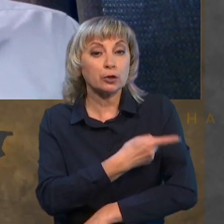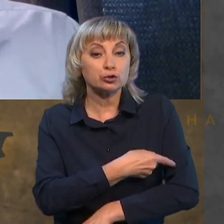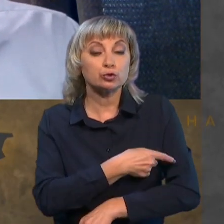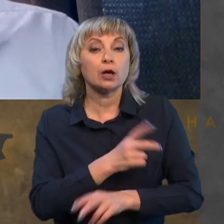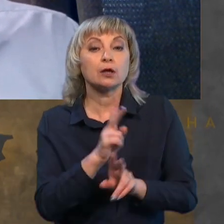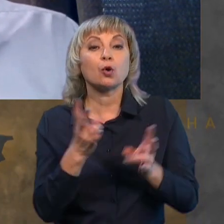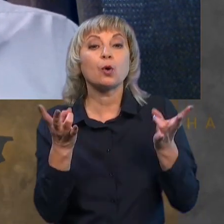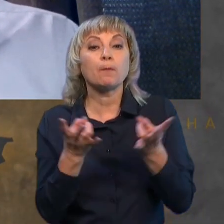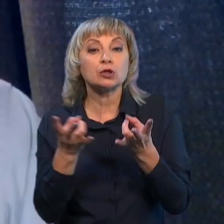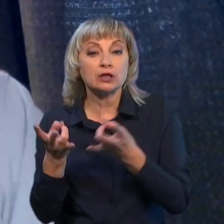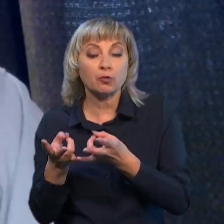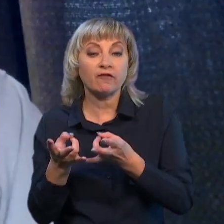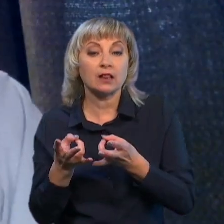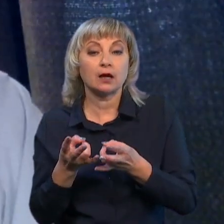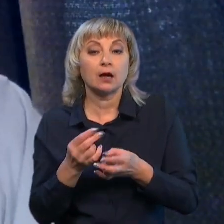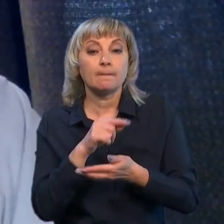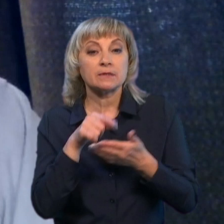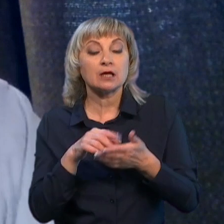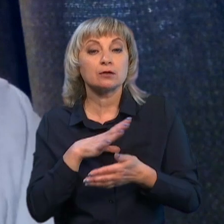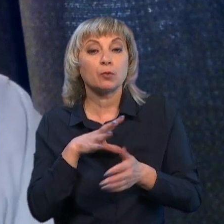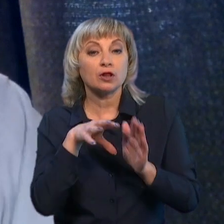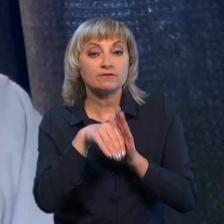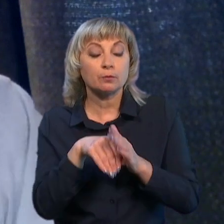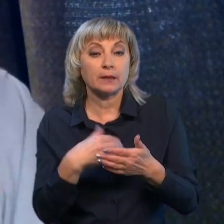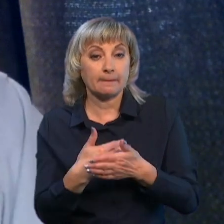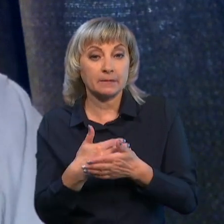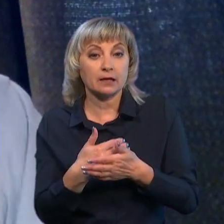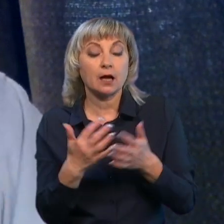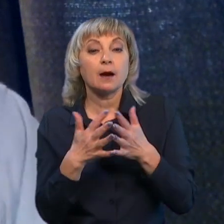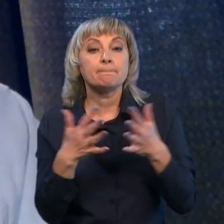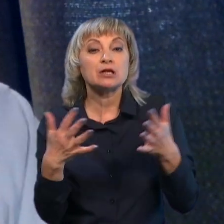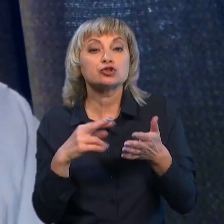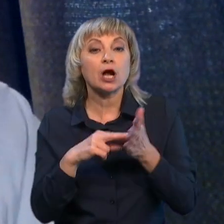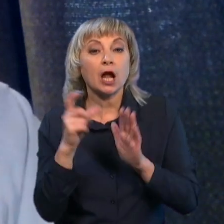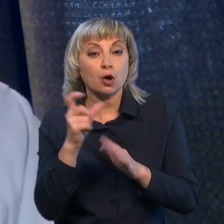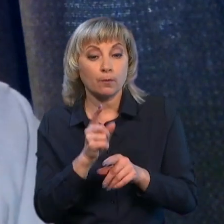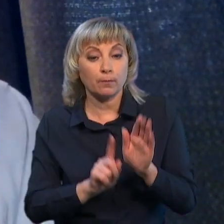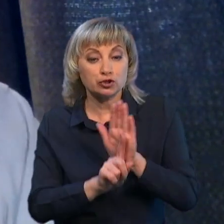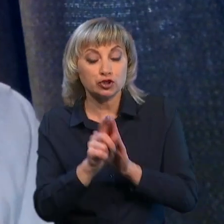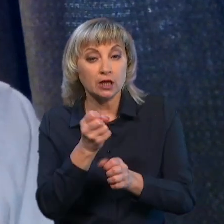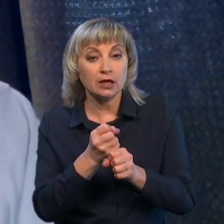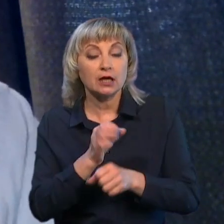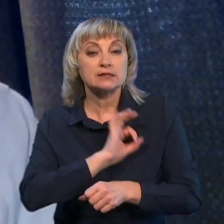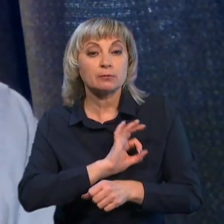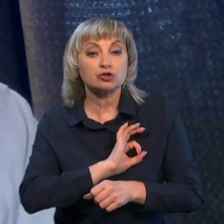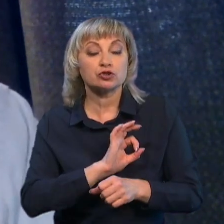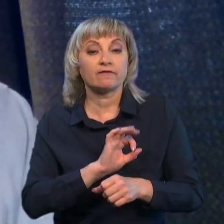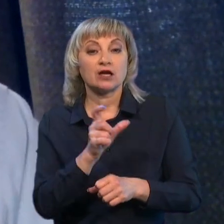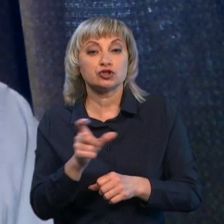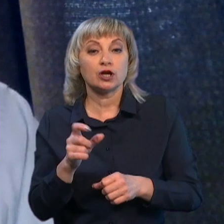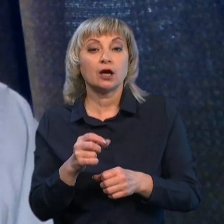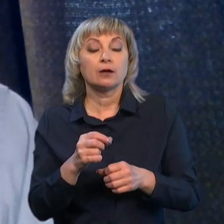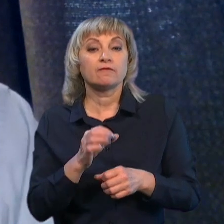вони потребували. Дивіться, питання було в тому, що просто, наприклад, тут більше економіка починала працювати, споживачі більше використовували